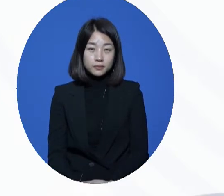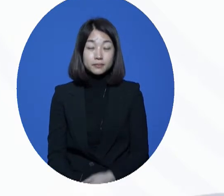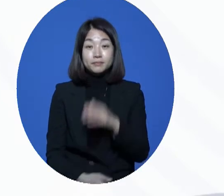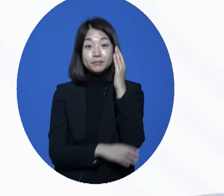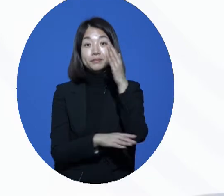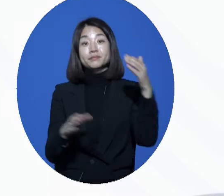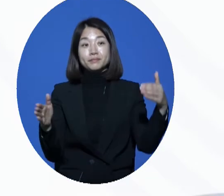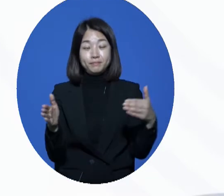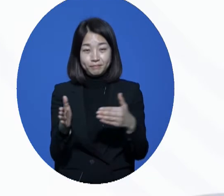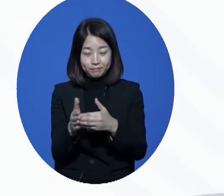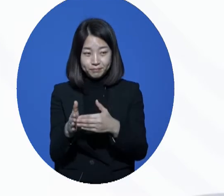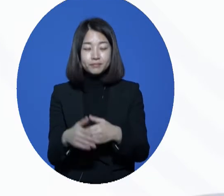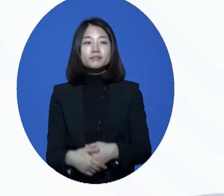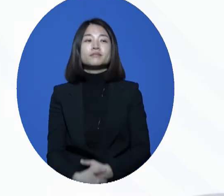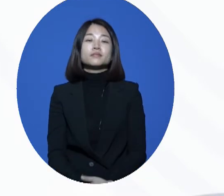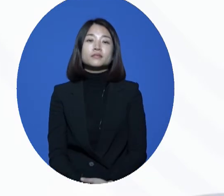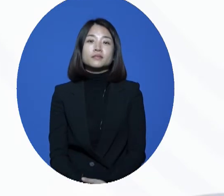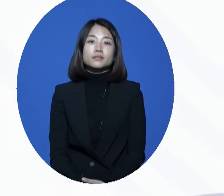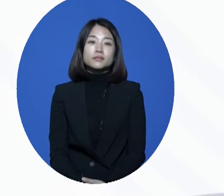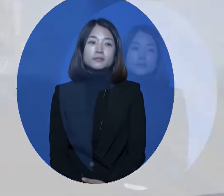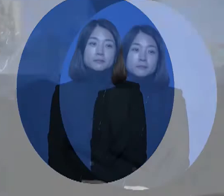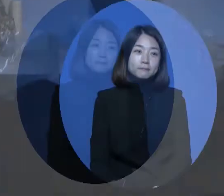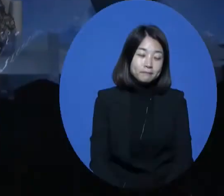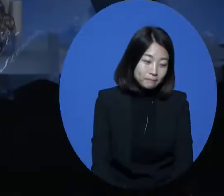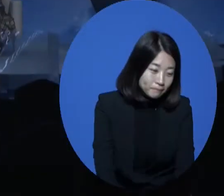발표 마치겠습니다. 감사합니다.